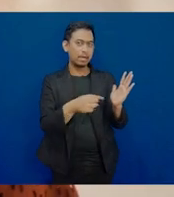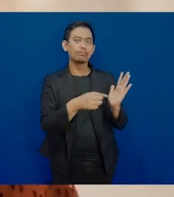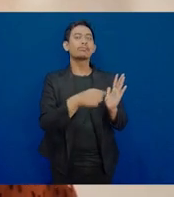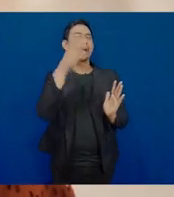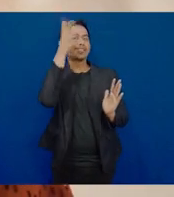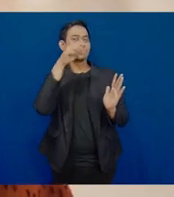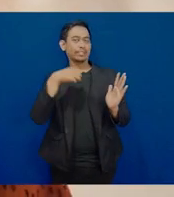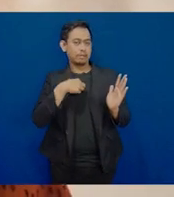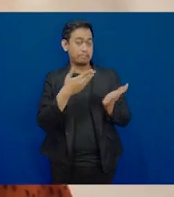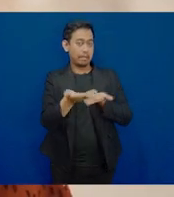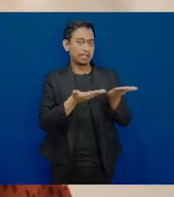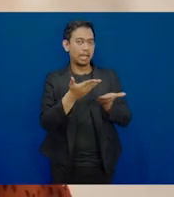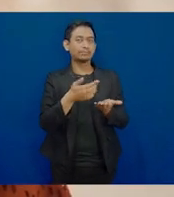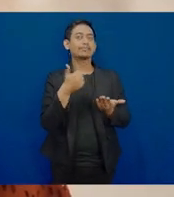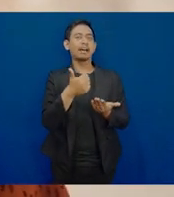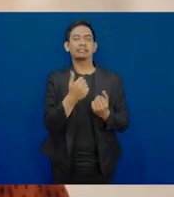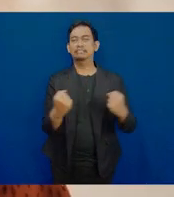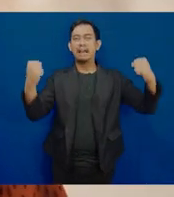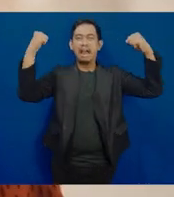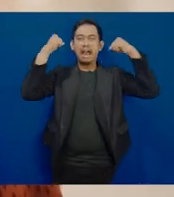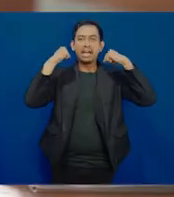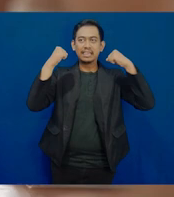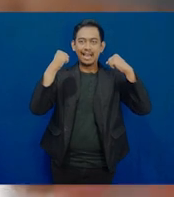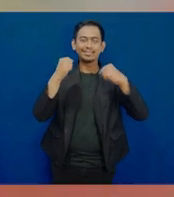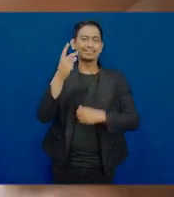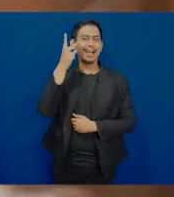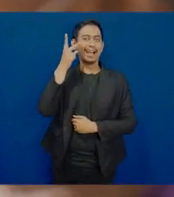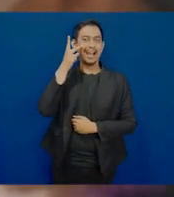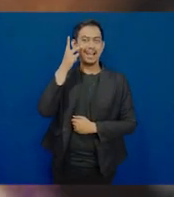makanan atau kesehatan kita.